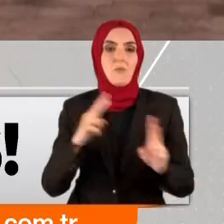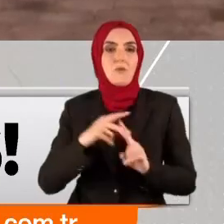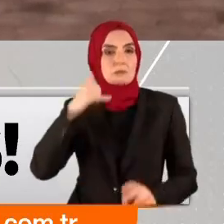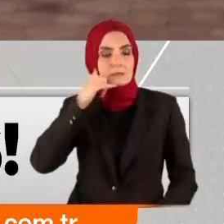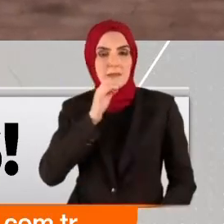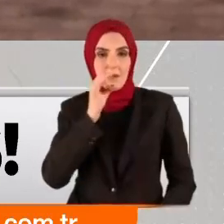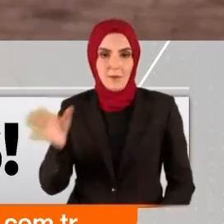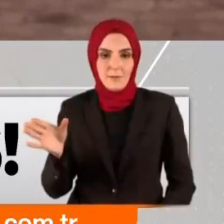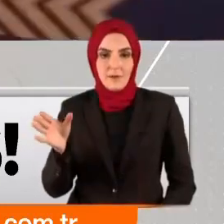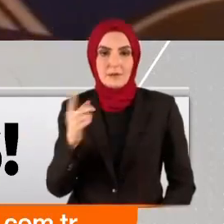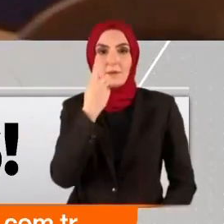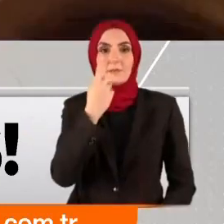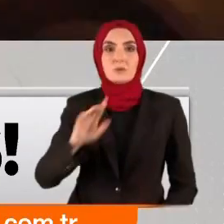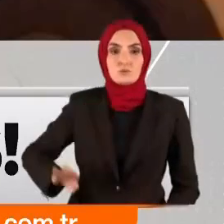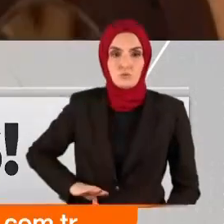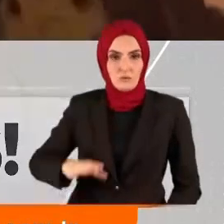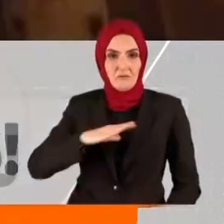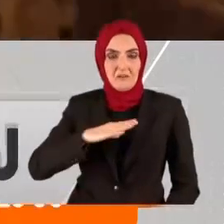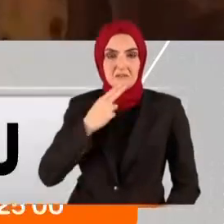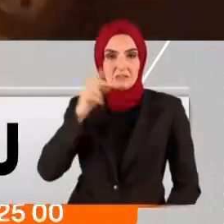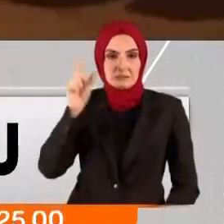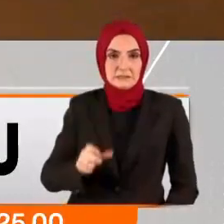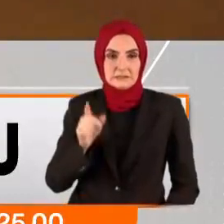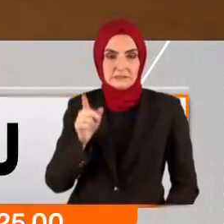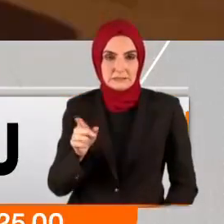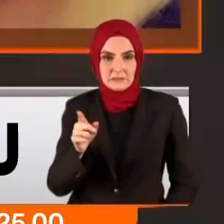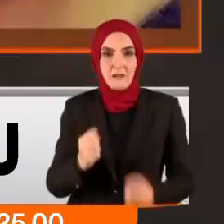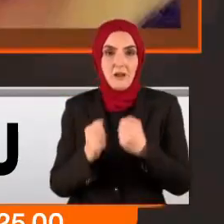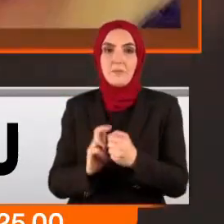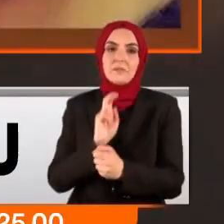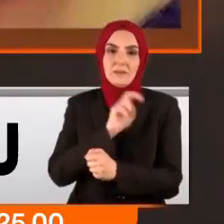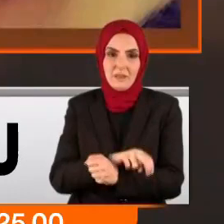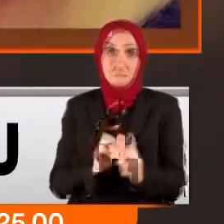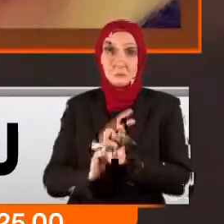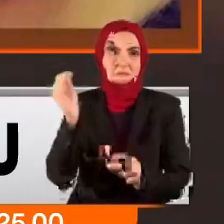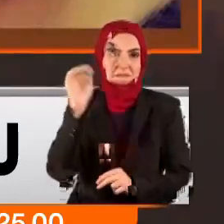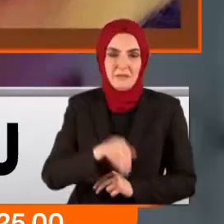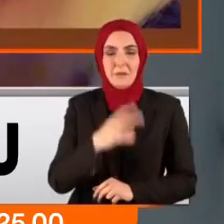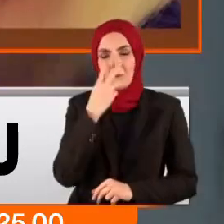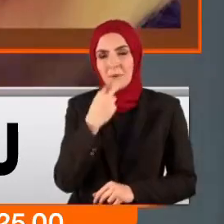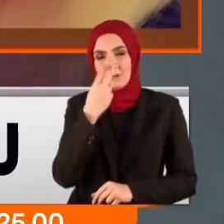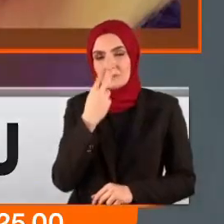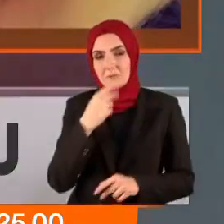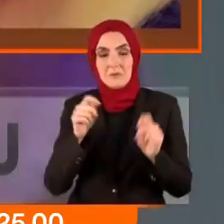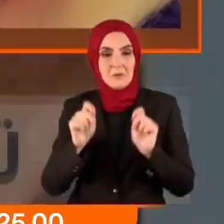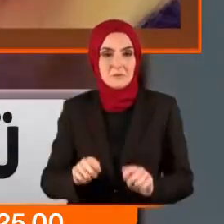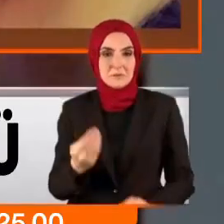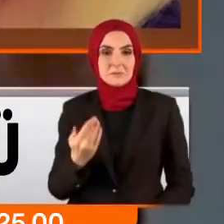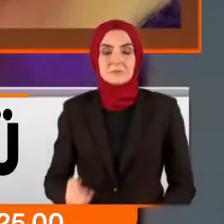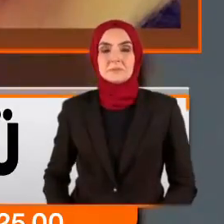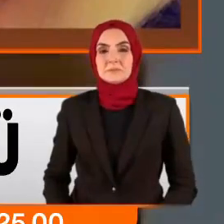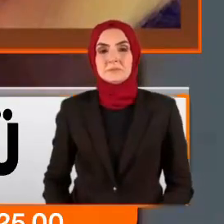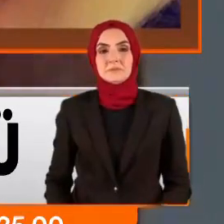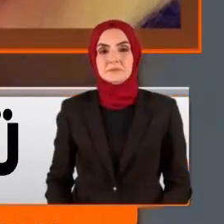polis gelince araçtan inip ağlamaya başladı. Ezip öldürdüğü sevgilisi için başında ağıtlar yaktı.